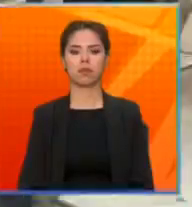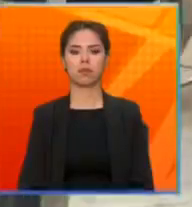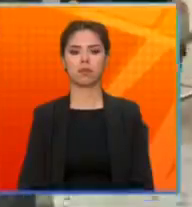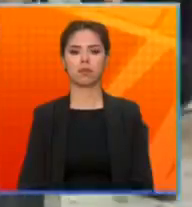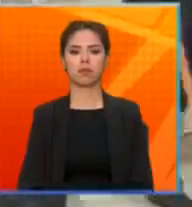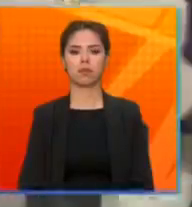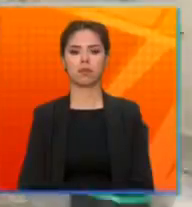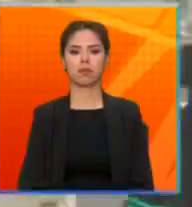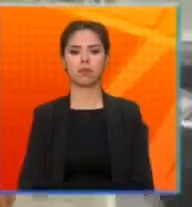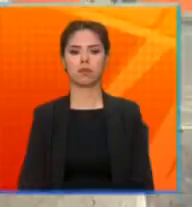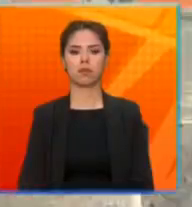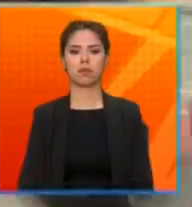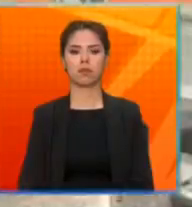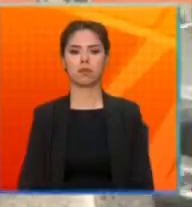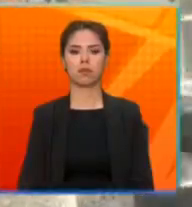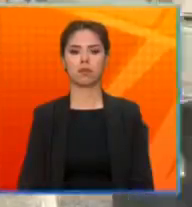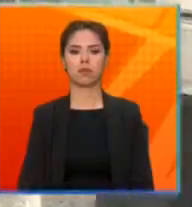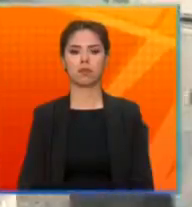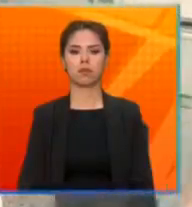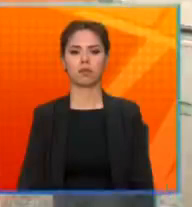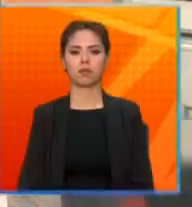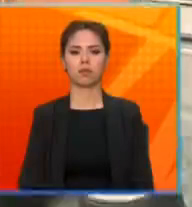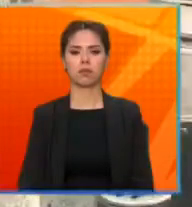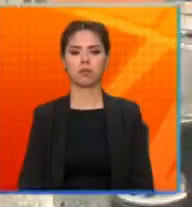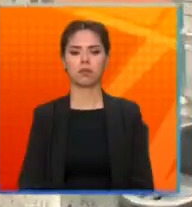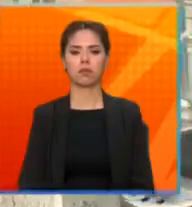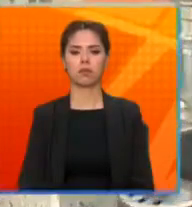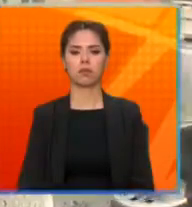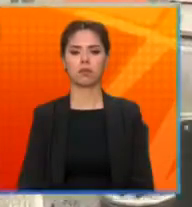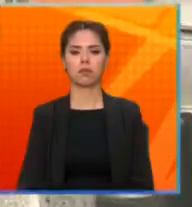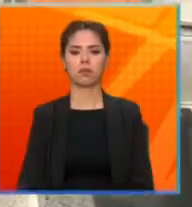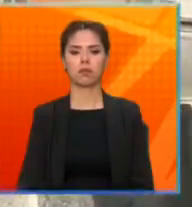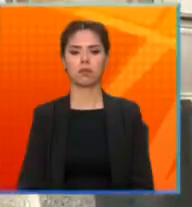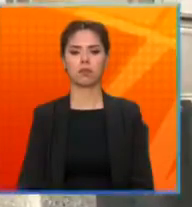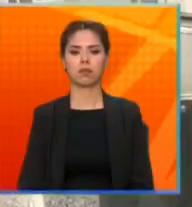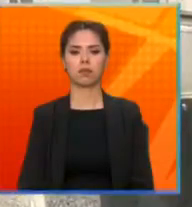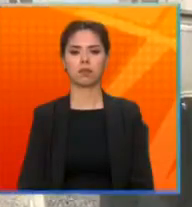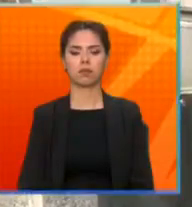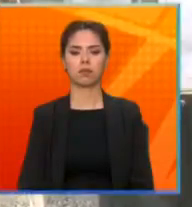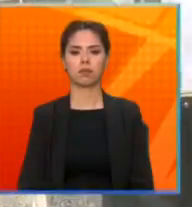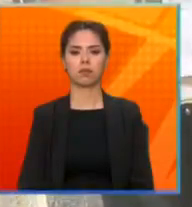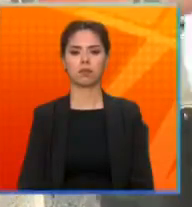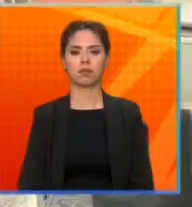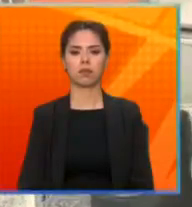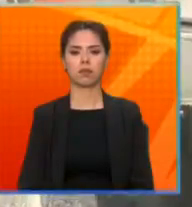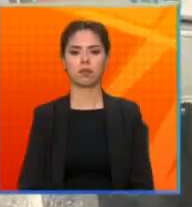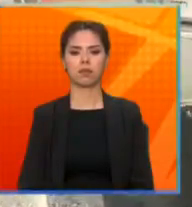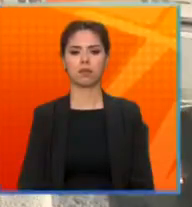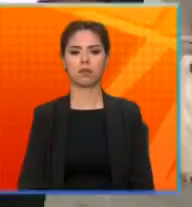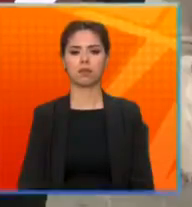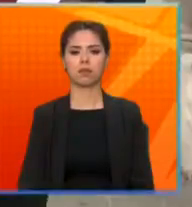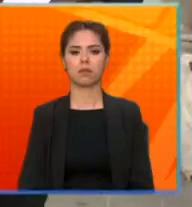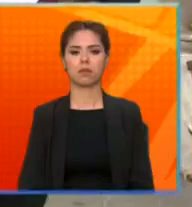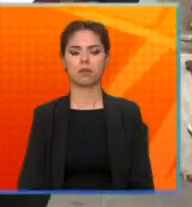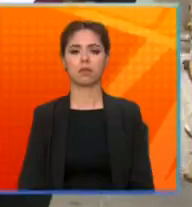bu durum Geldi Dediler açtım takılıyorsunuz atıyorsunuz patates varlığım olduğu için hani çok fazla takılı durumda